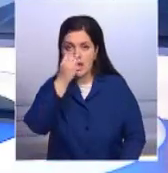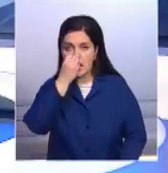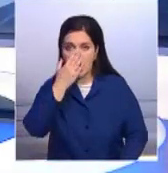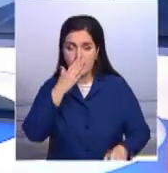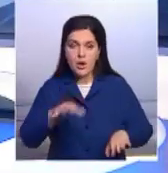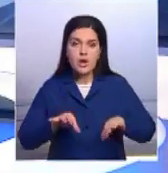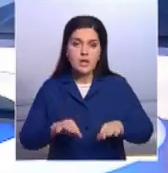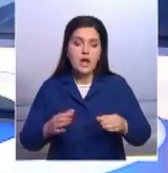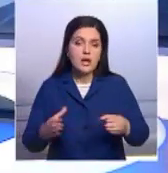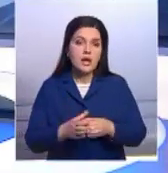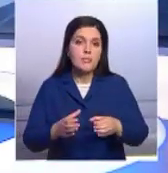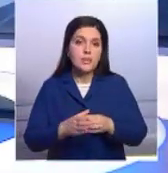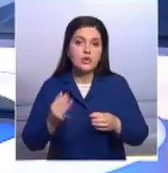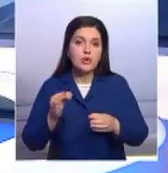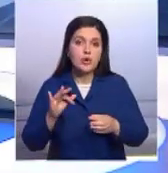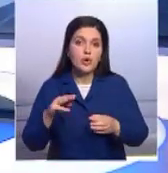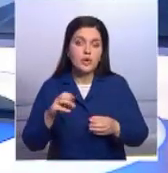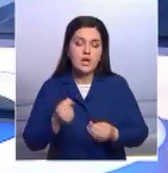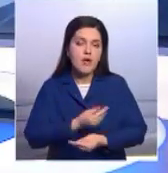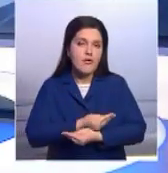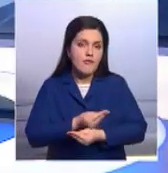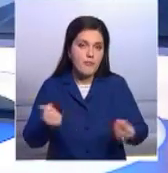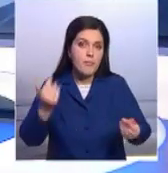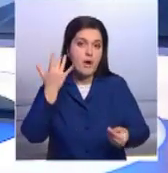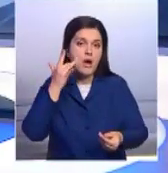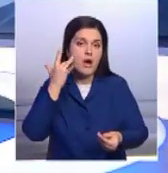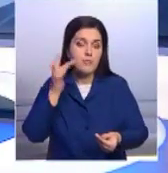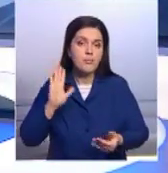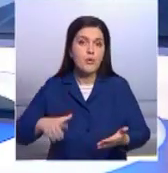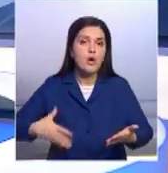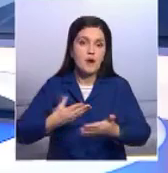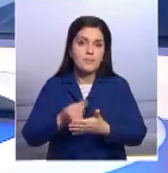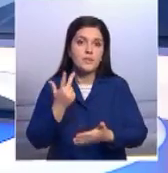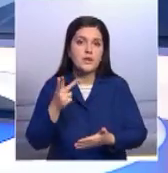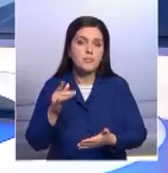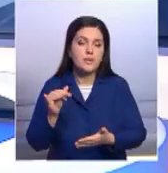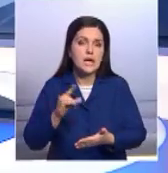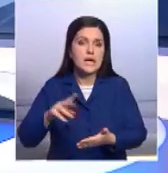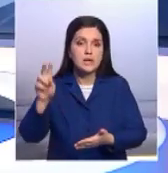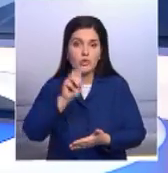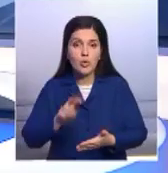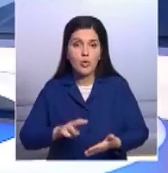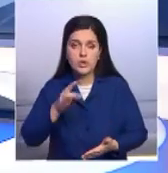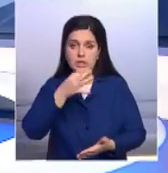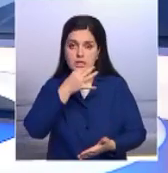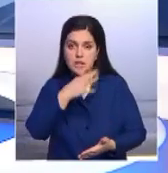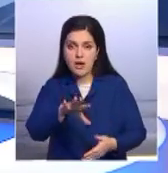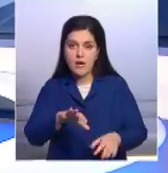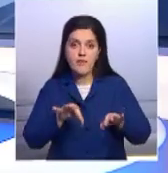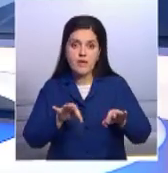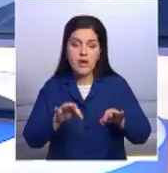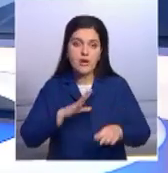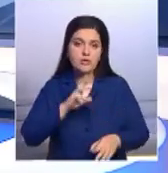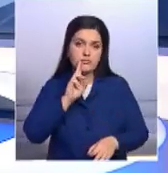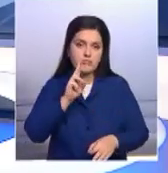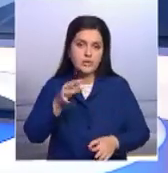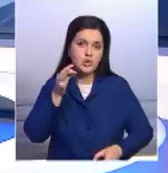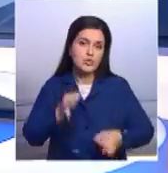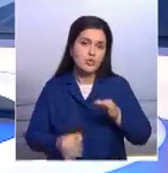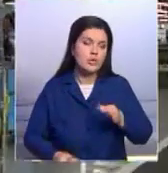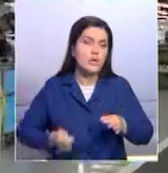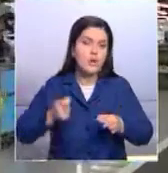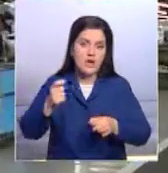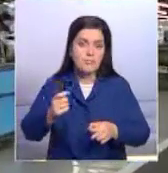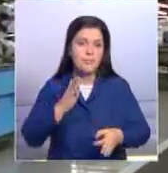Японская автокомпания Toyota выплатит американцам компенсацию более 3 миллиардов долларов. Недовольные автовладельцы обратились в суд